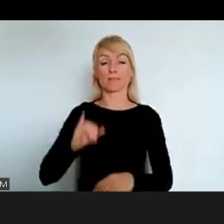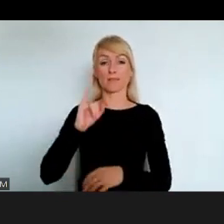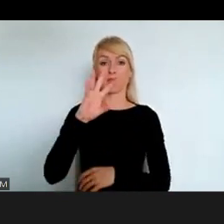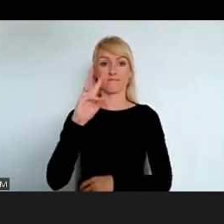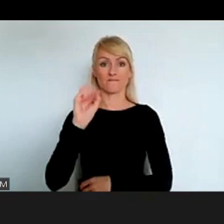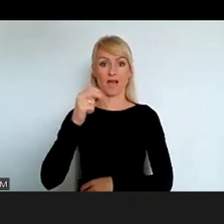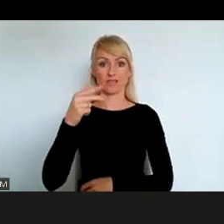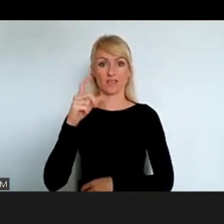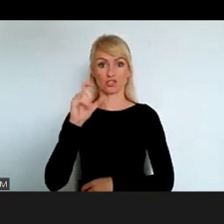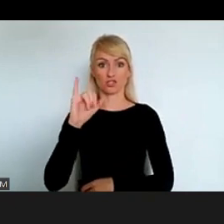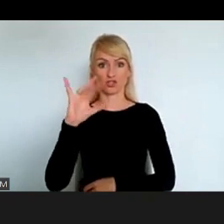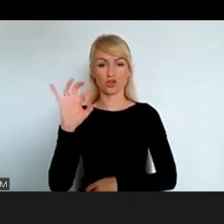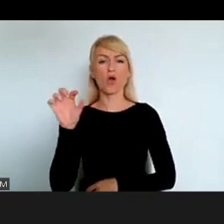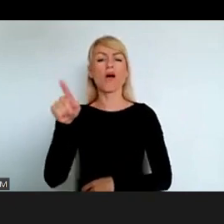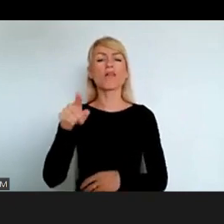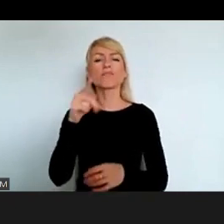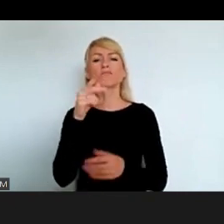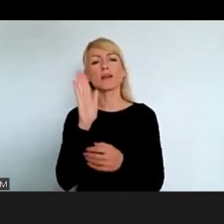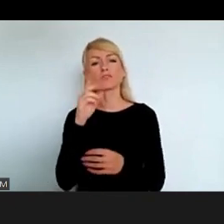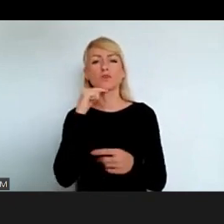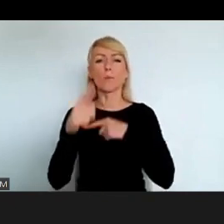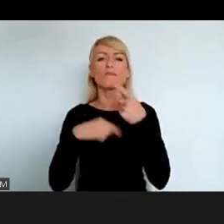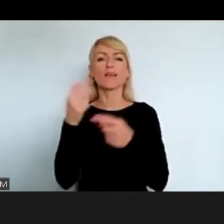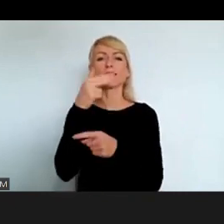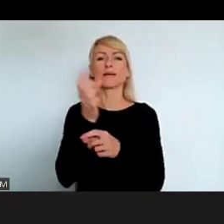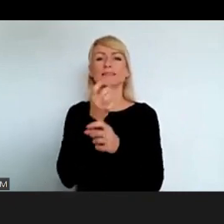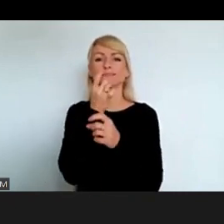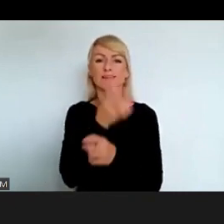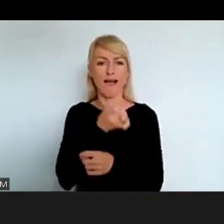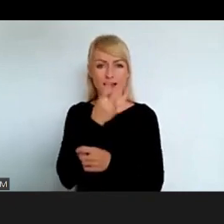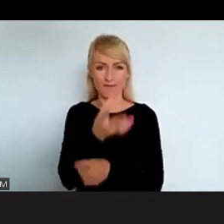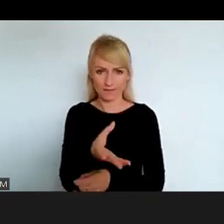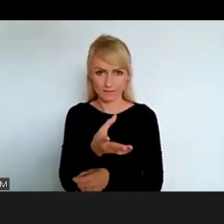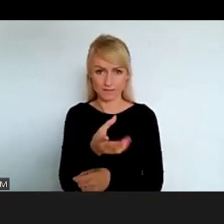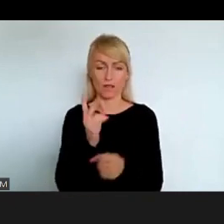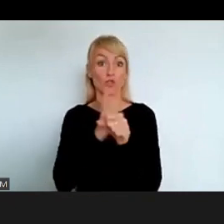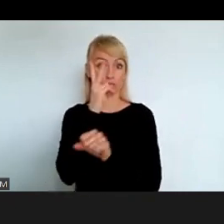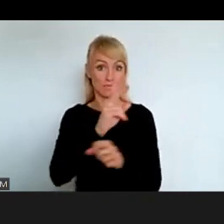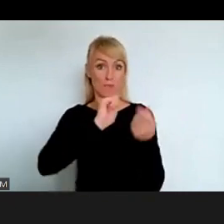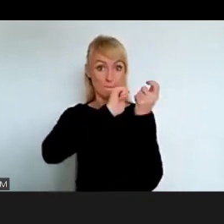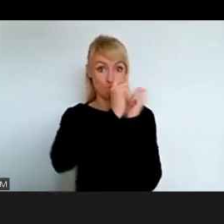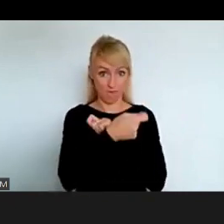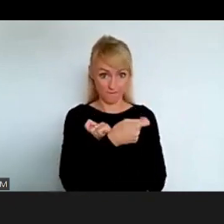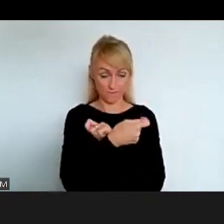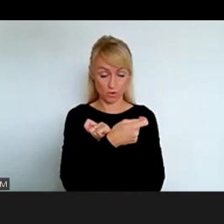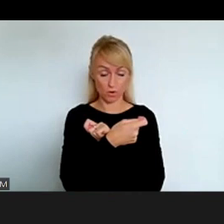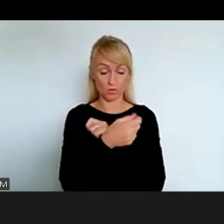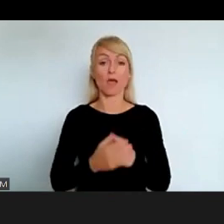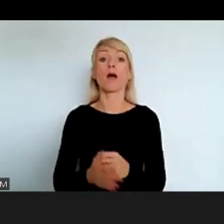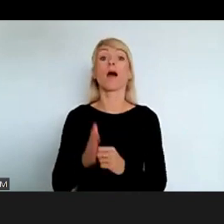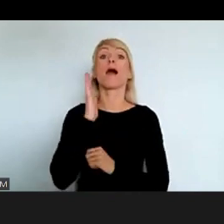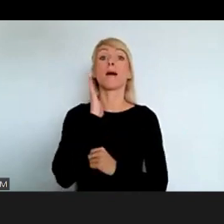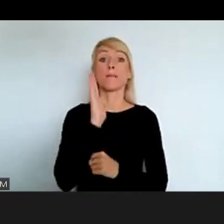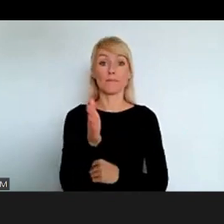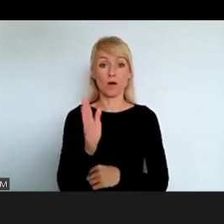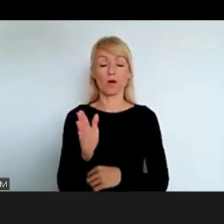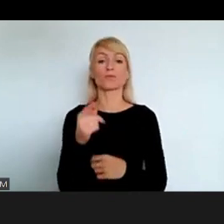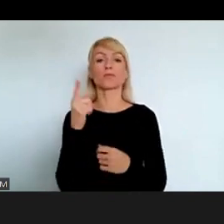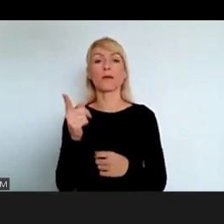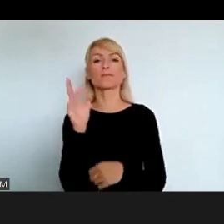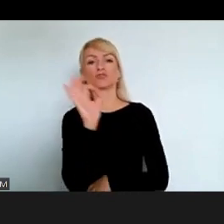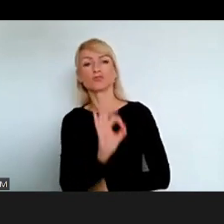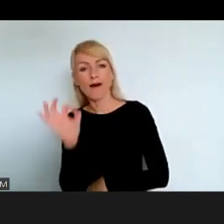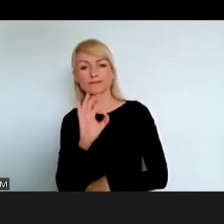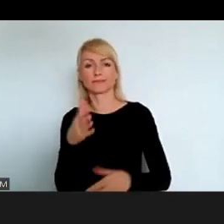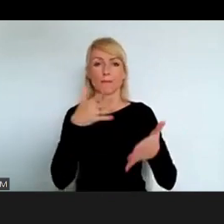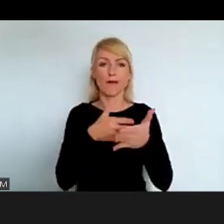Skargowych w Departamencie do Spraw Dostępności PFRON. Następnie szanse i bariery w edukacji